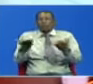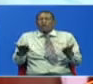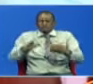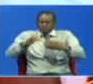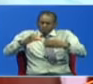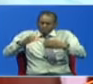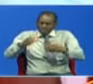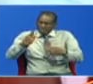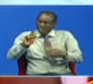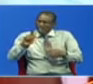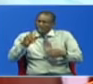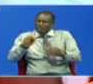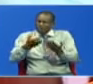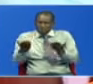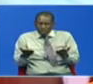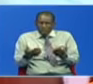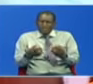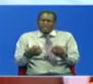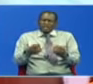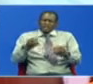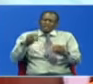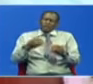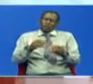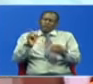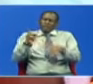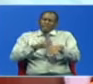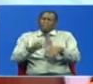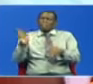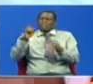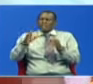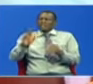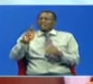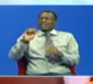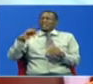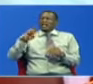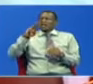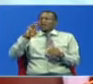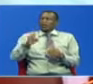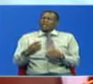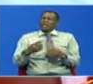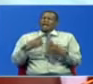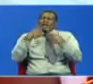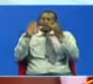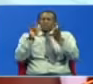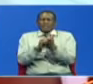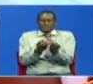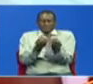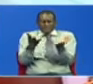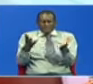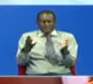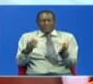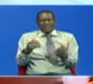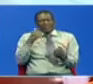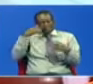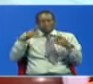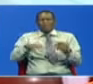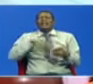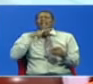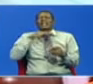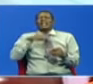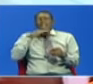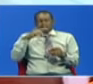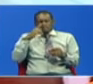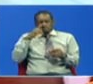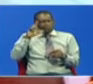Na mwisho kabisa, kuna wakati ambapo Waziri Kagwe alitangaza kwamba kulikuwa na idadi kubwa ya wagonjwa ambao wanafariki kutoka nyumbani katika kaunti